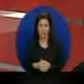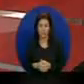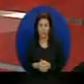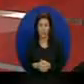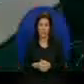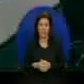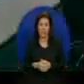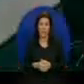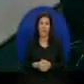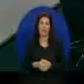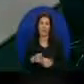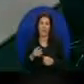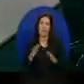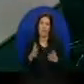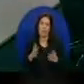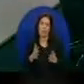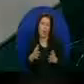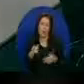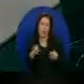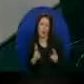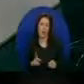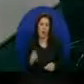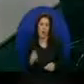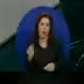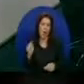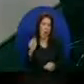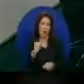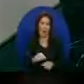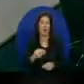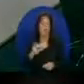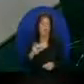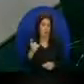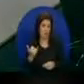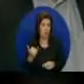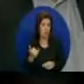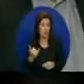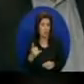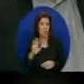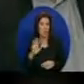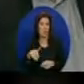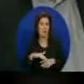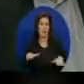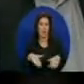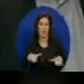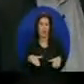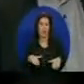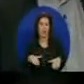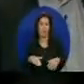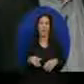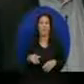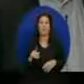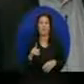להגיע, אולי בשעות אלה כבר התהליך מתחיל להתרחש, יכול להגיע גם לים ולמערכת עוד הרבה יותר